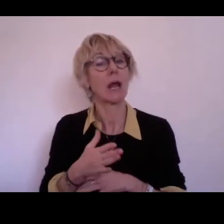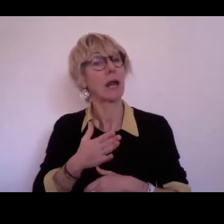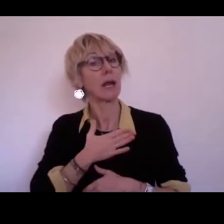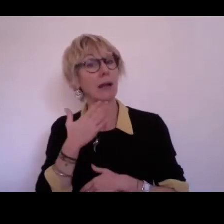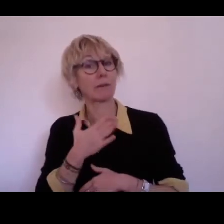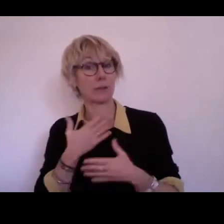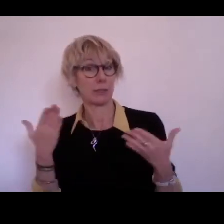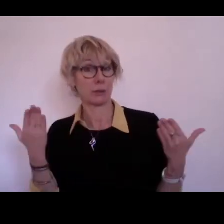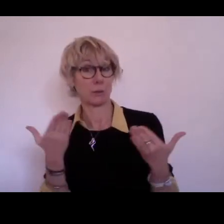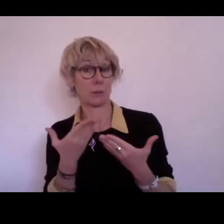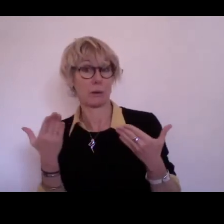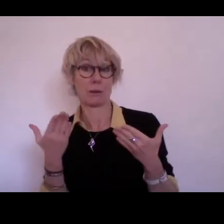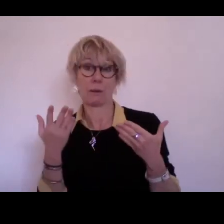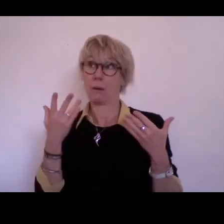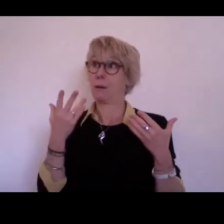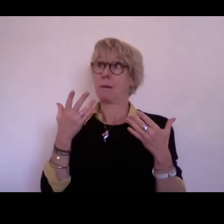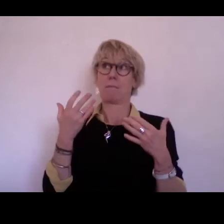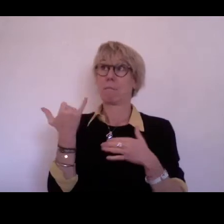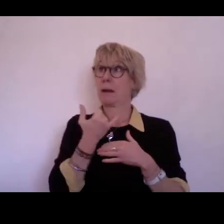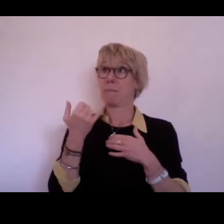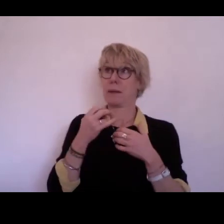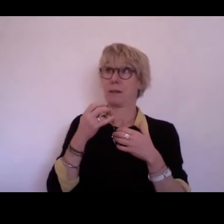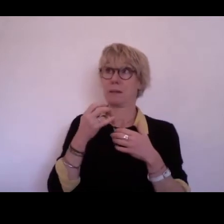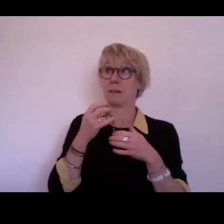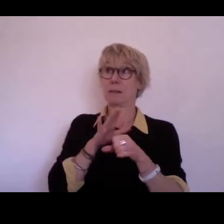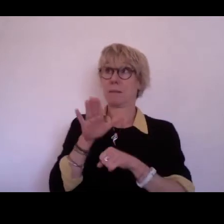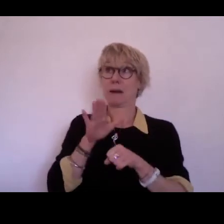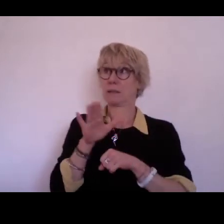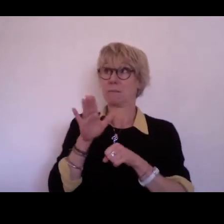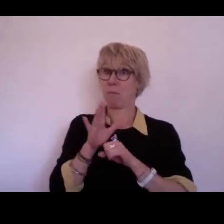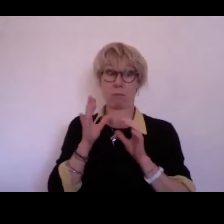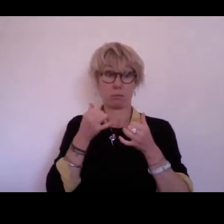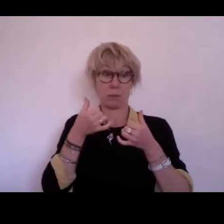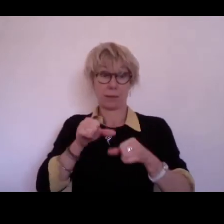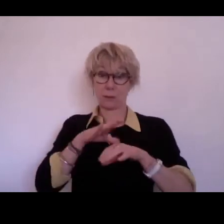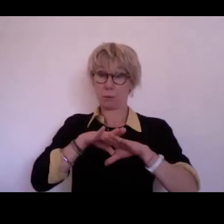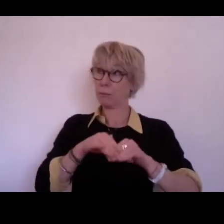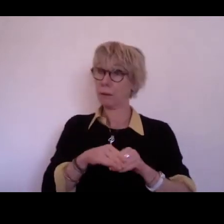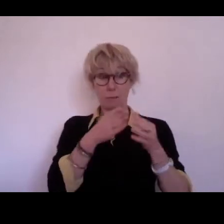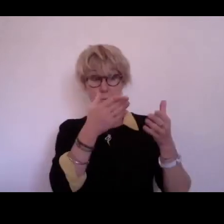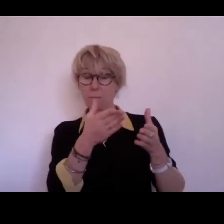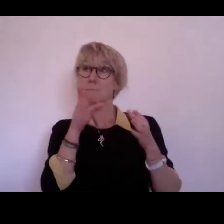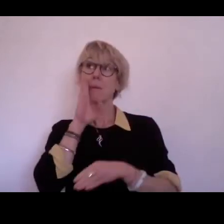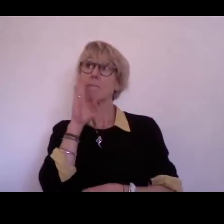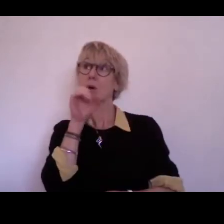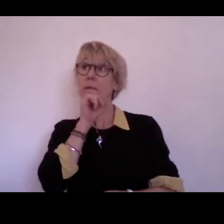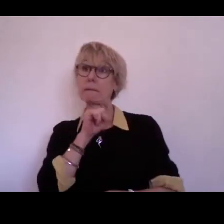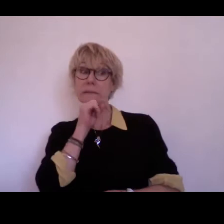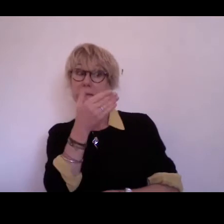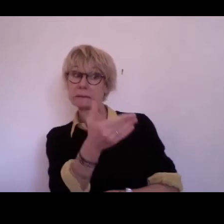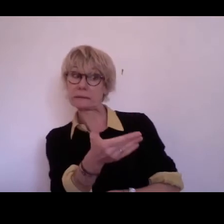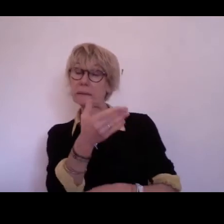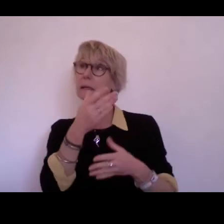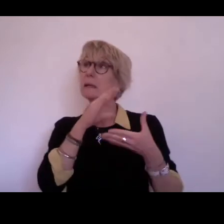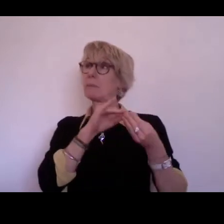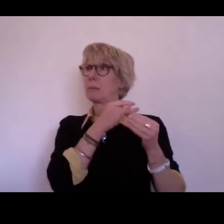moi, c'est de ne pas se déplacer parce qu'avec une maman âgée, fatiguée, qui a eu des problèmes de santé pendant les premiers mois de